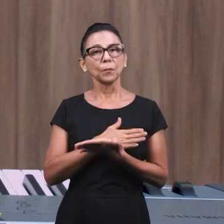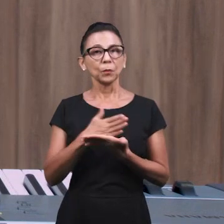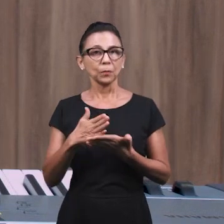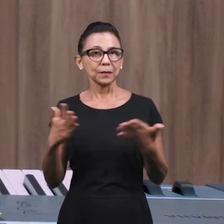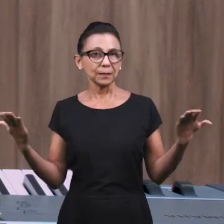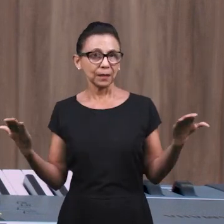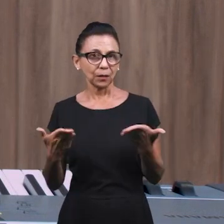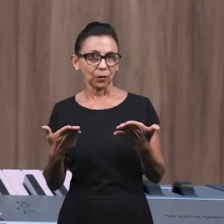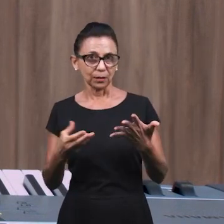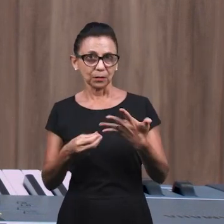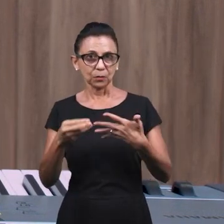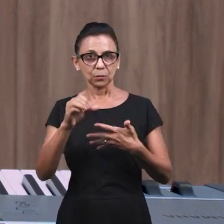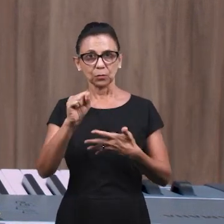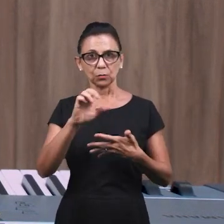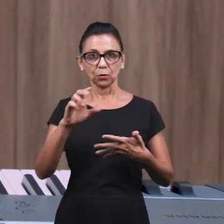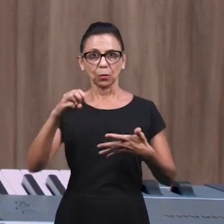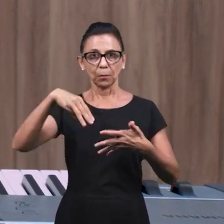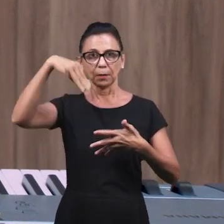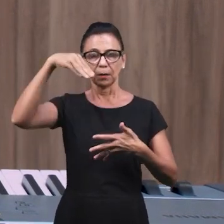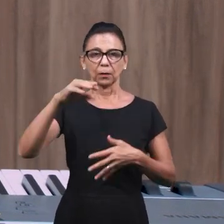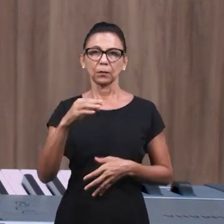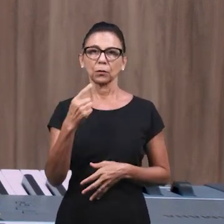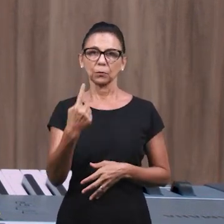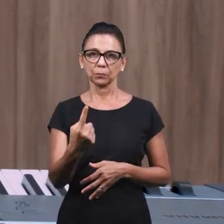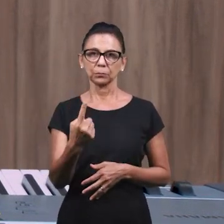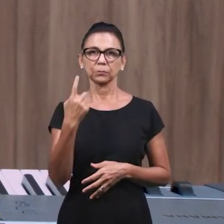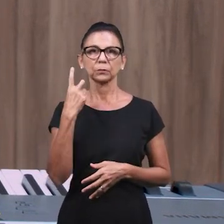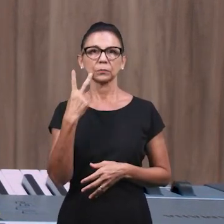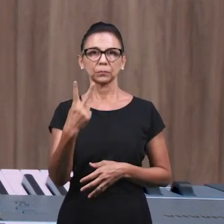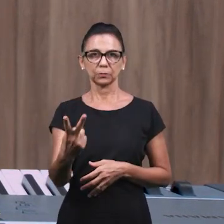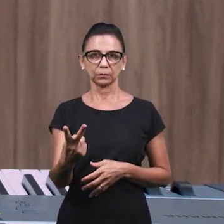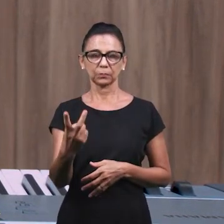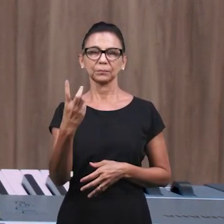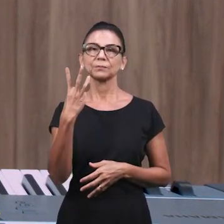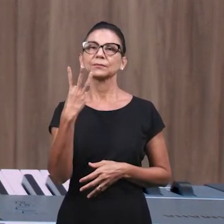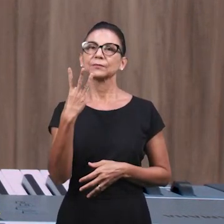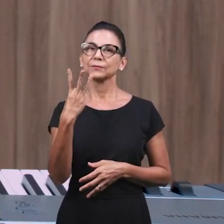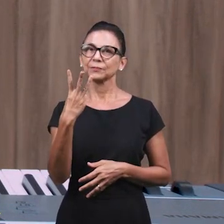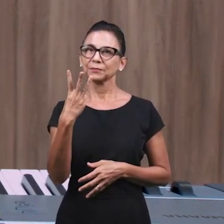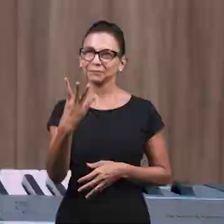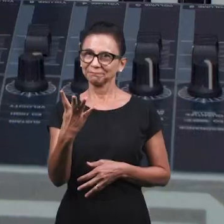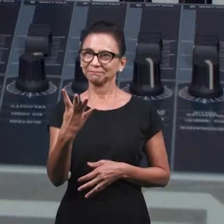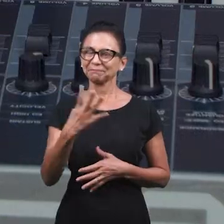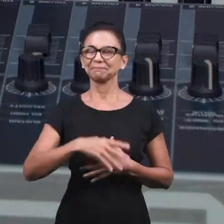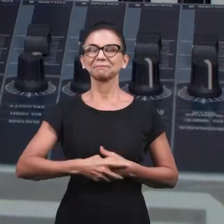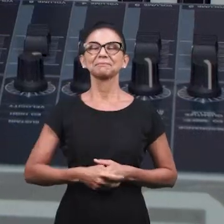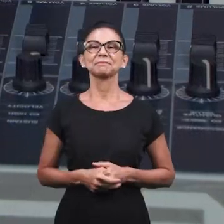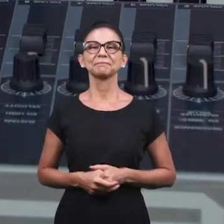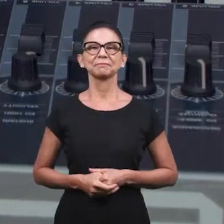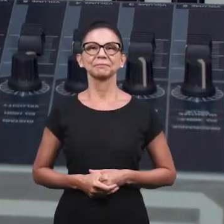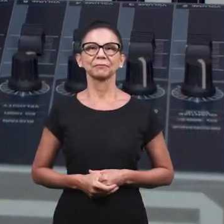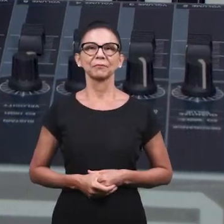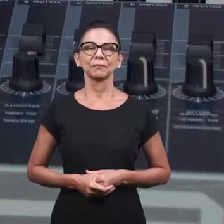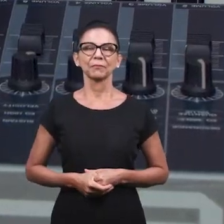allons faire la gamme de sol majeur. 1, 2, 3, 4.